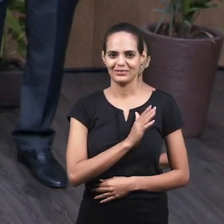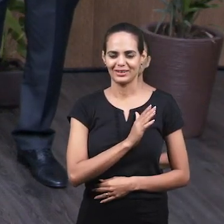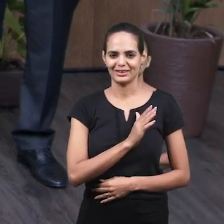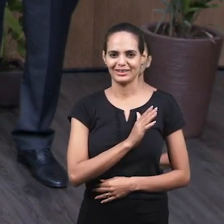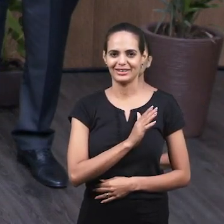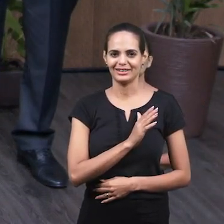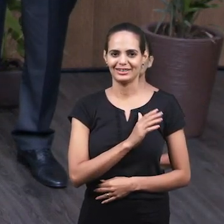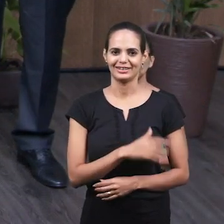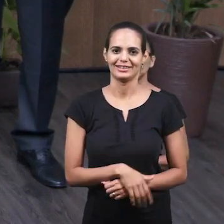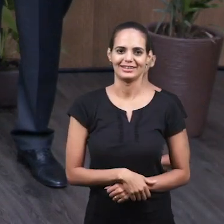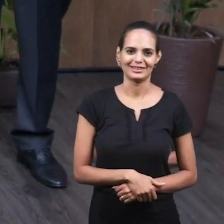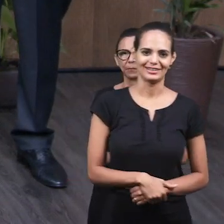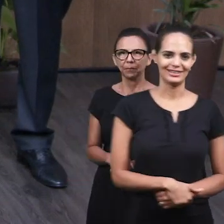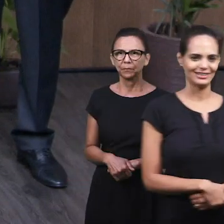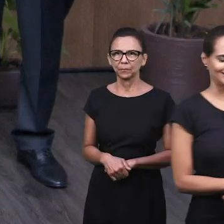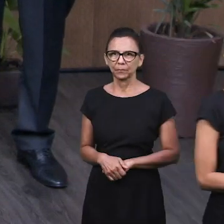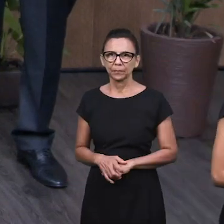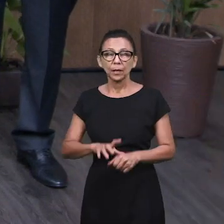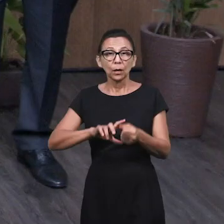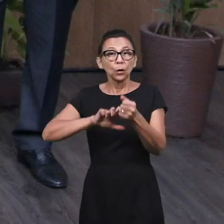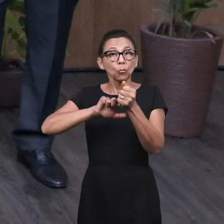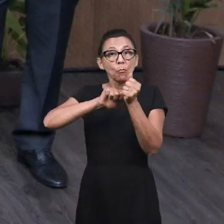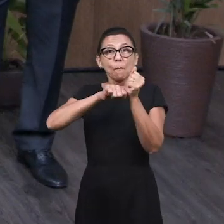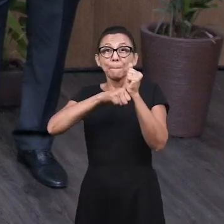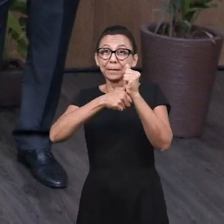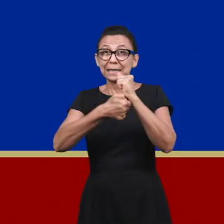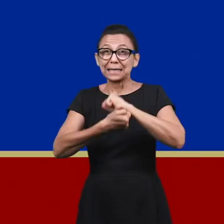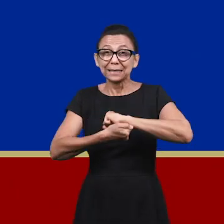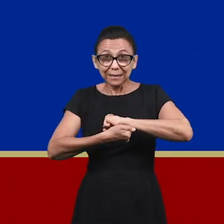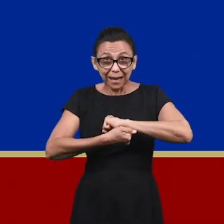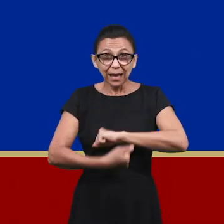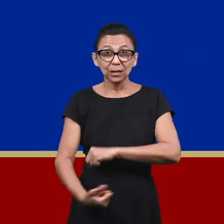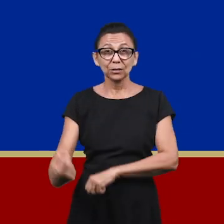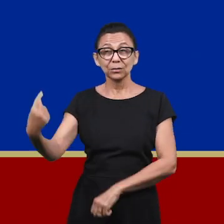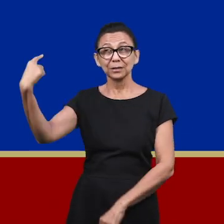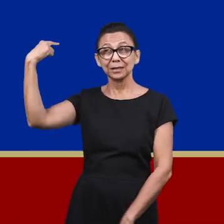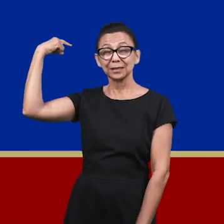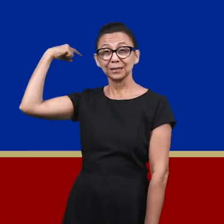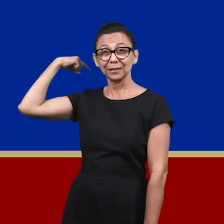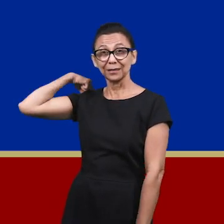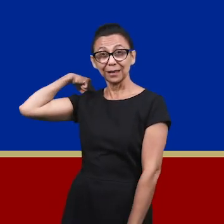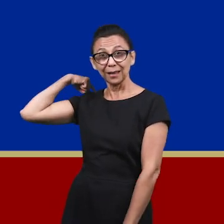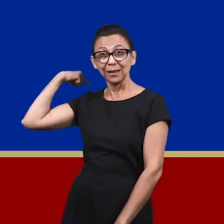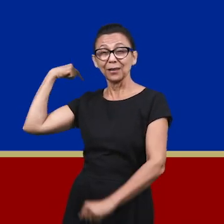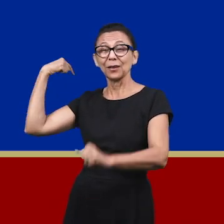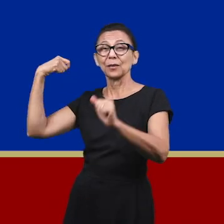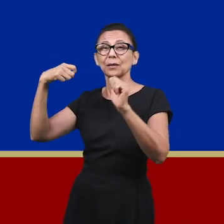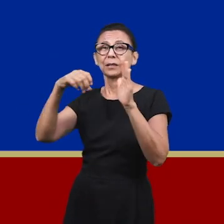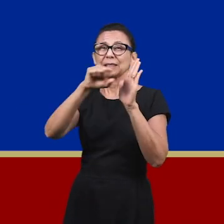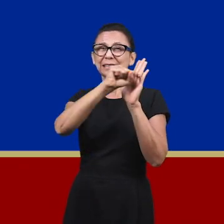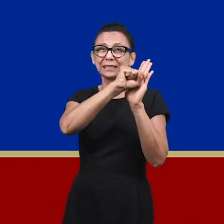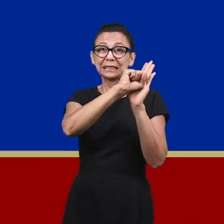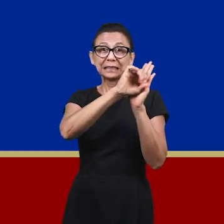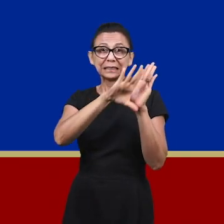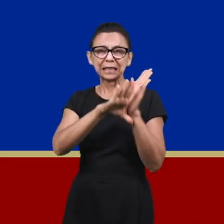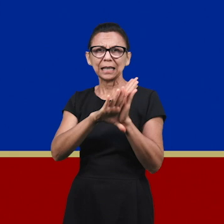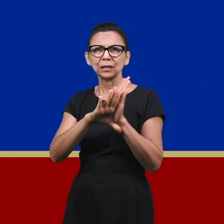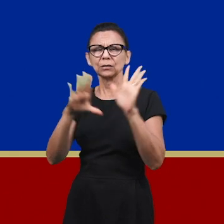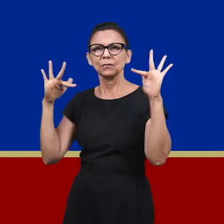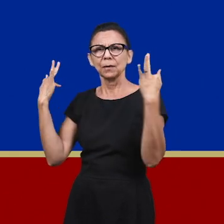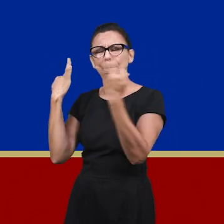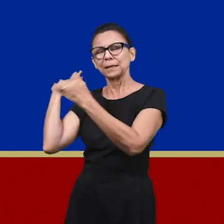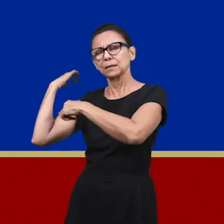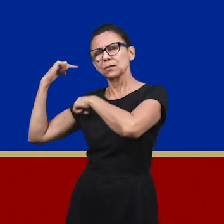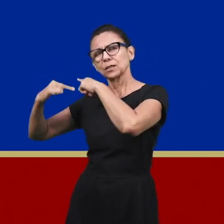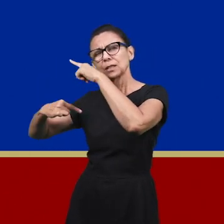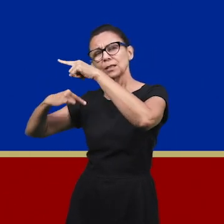mystère Palavra no Espírito qui était occulté depuis tous les siècles et en toutes les générations das gerações